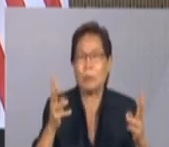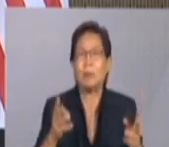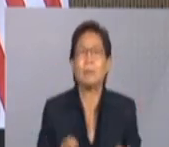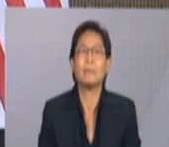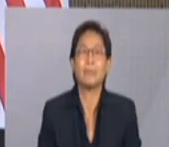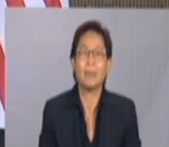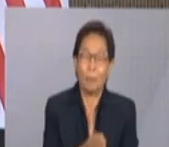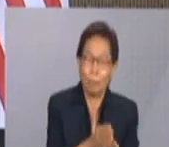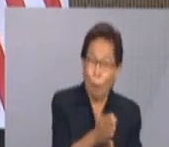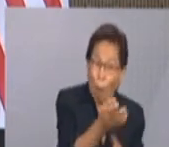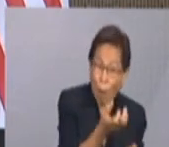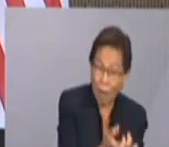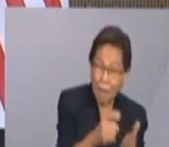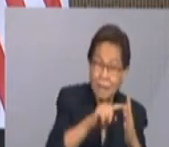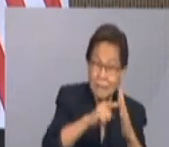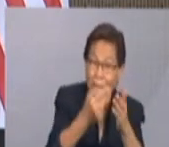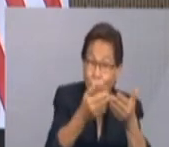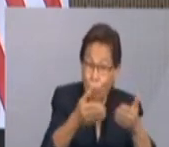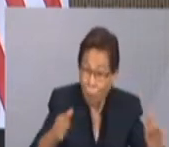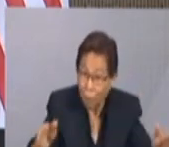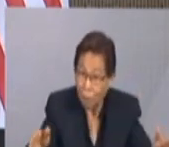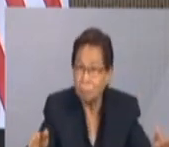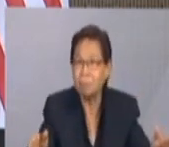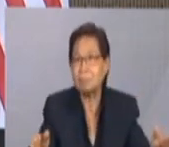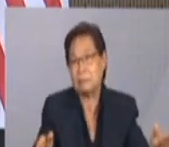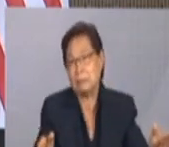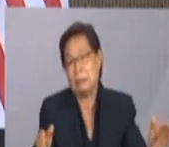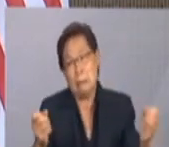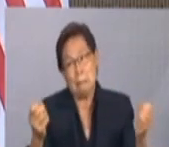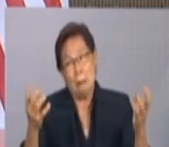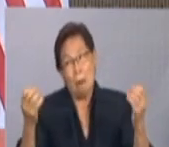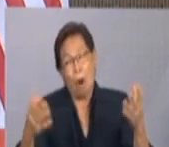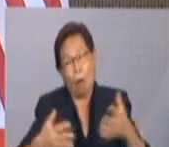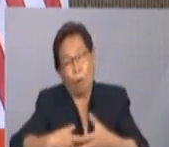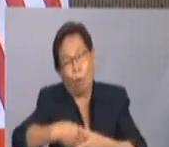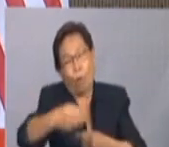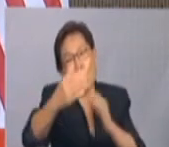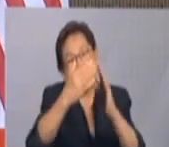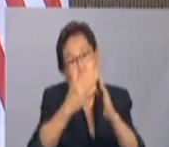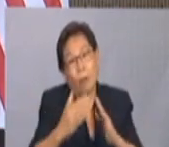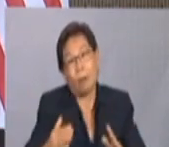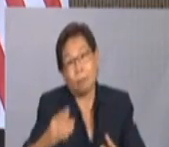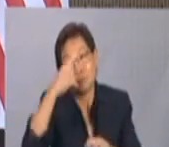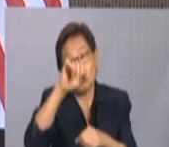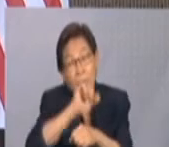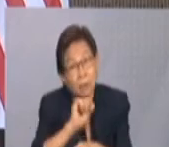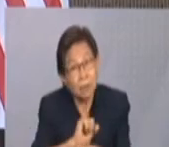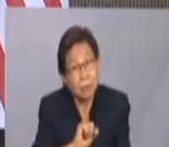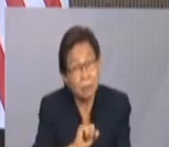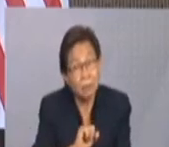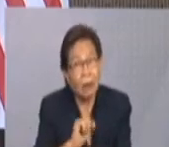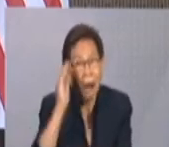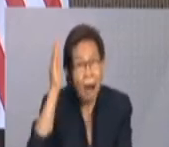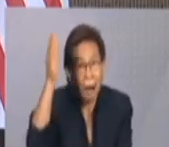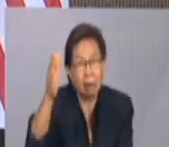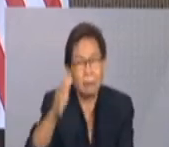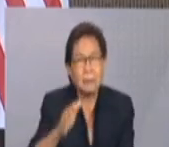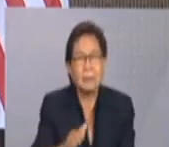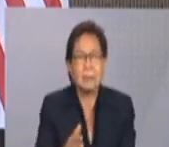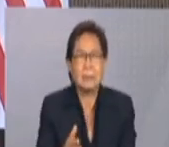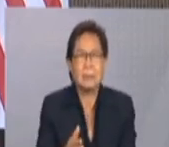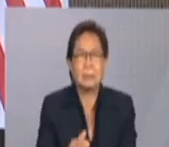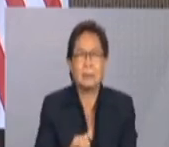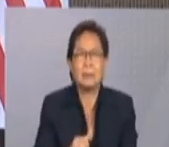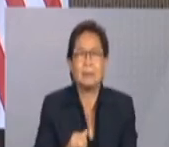sektor-sektor ekonomi kita mulai dibuka ramai akan keluar rumah untuk bekerja mereka akan berada